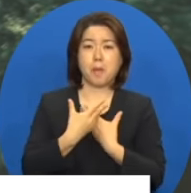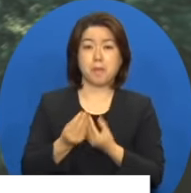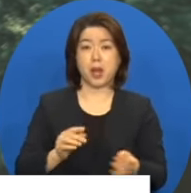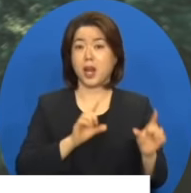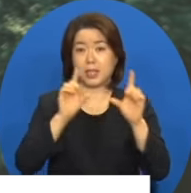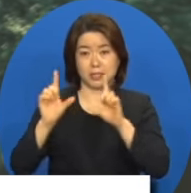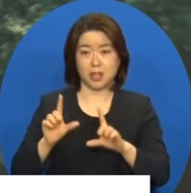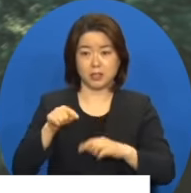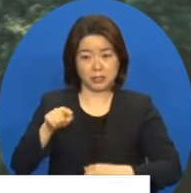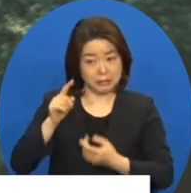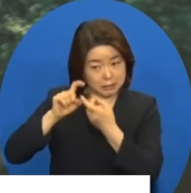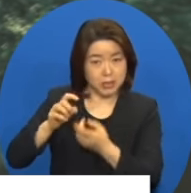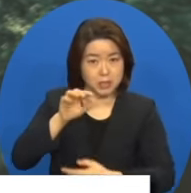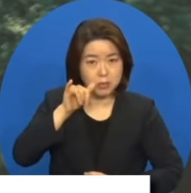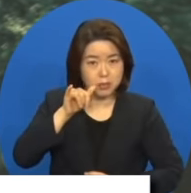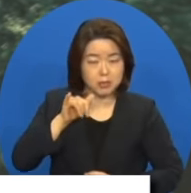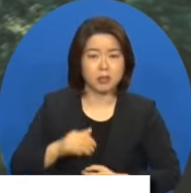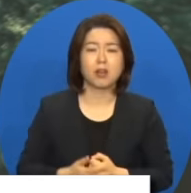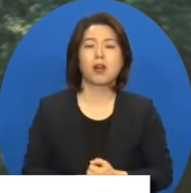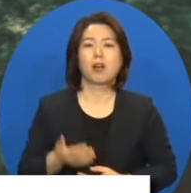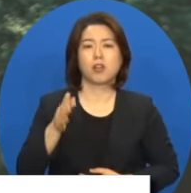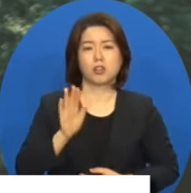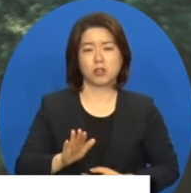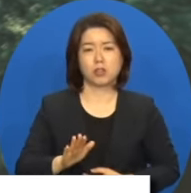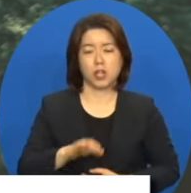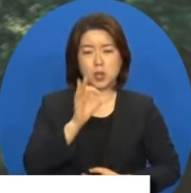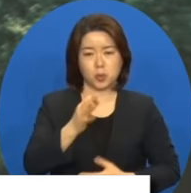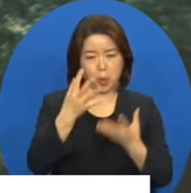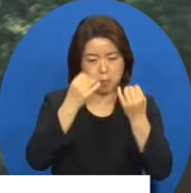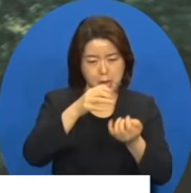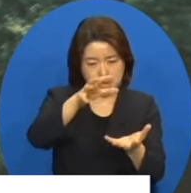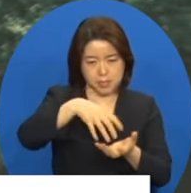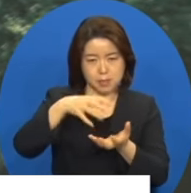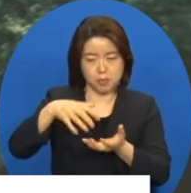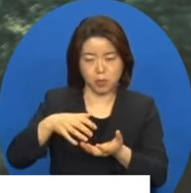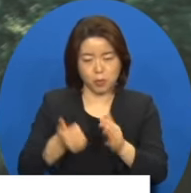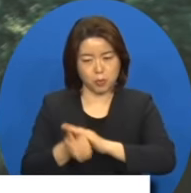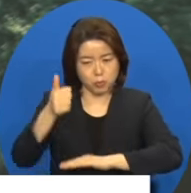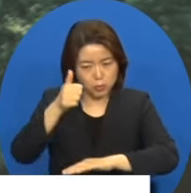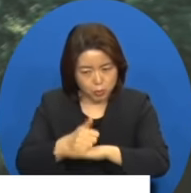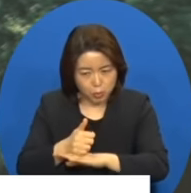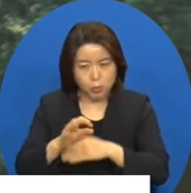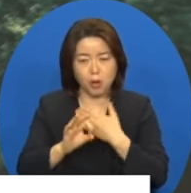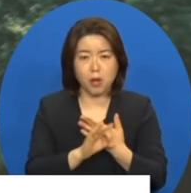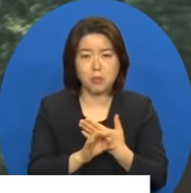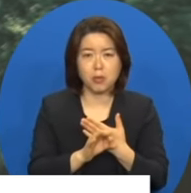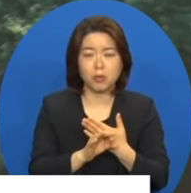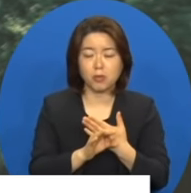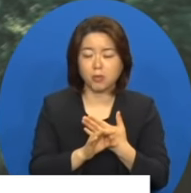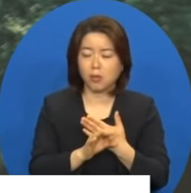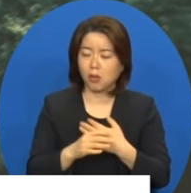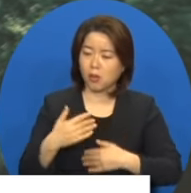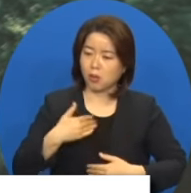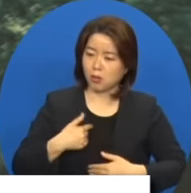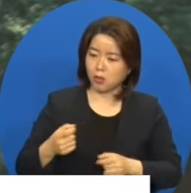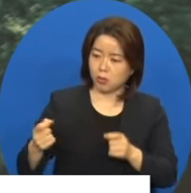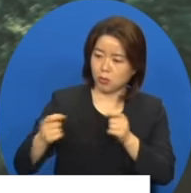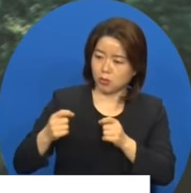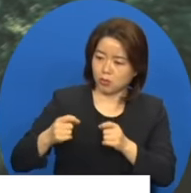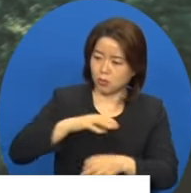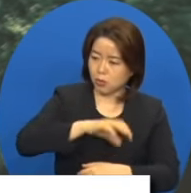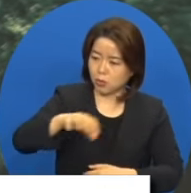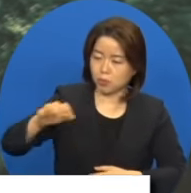그렇게 사는 것이었습니다. 그러나 돈을 많이 벌고 성공한들 옆에 있는 이웃 하나가